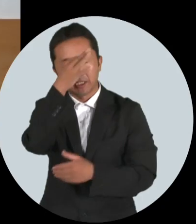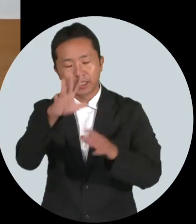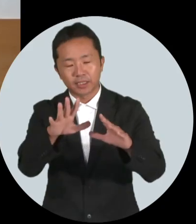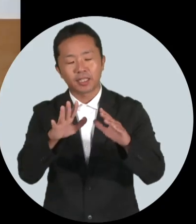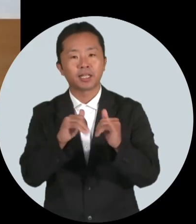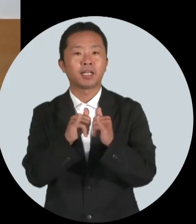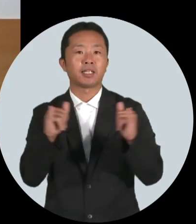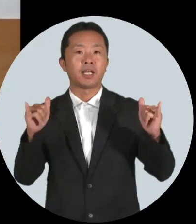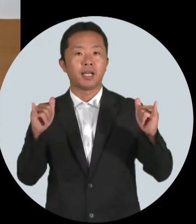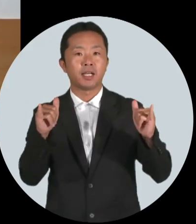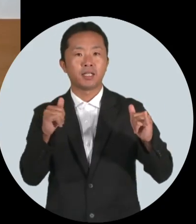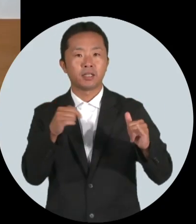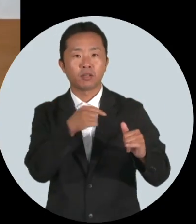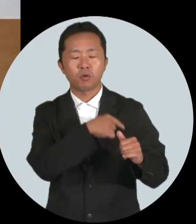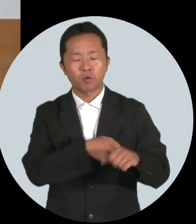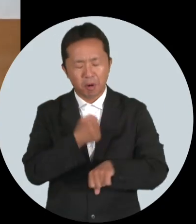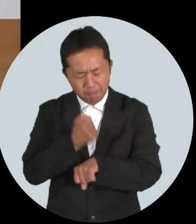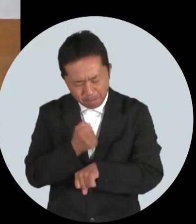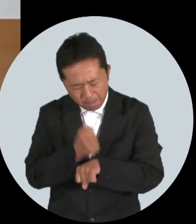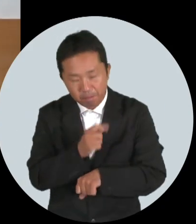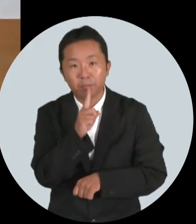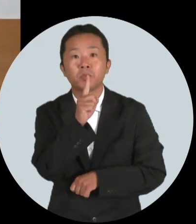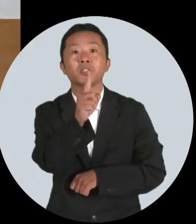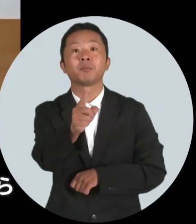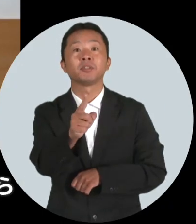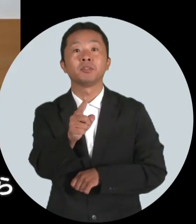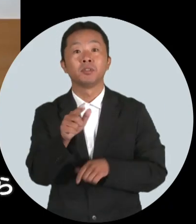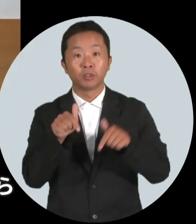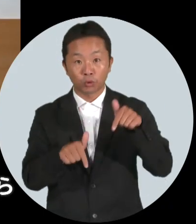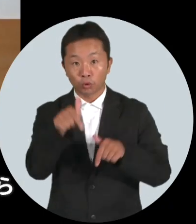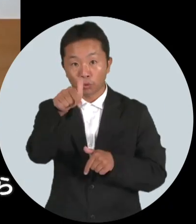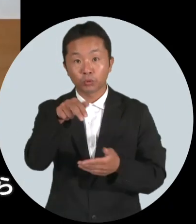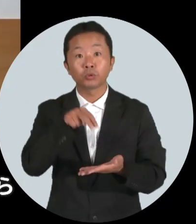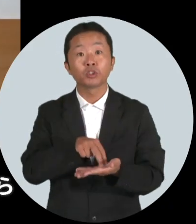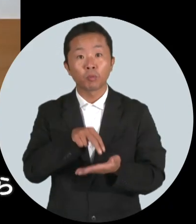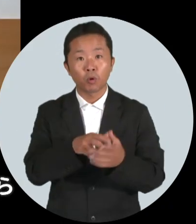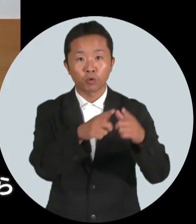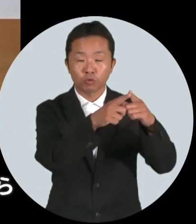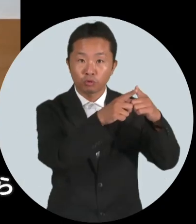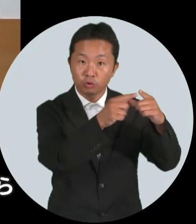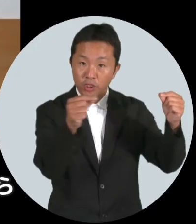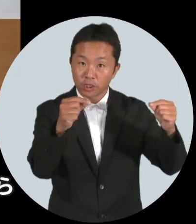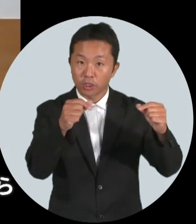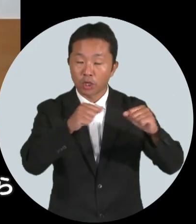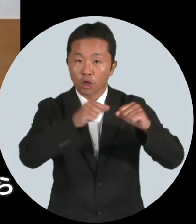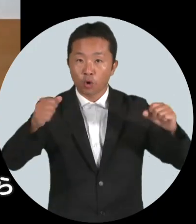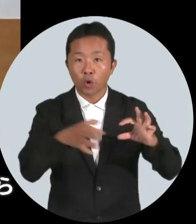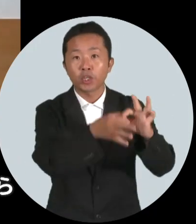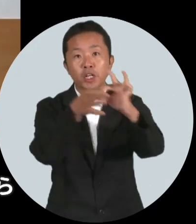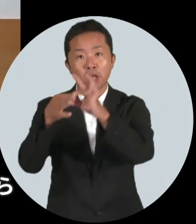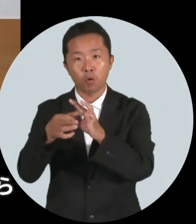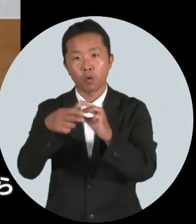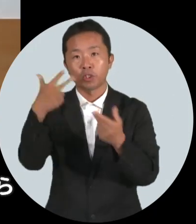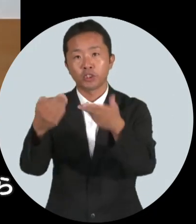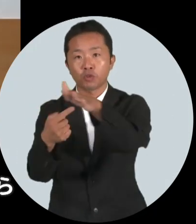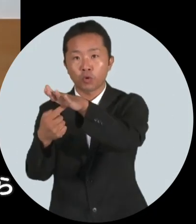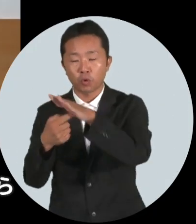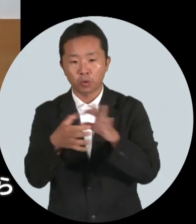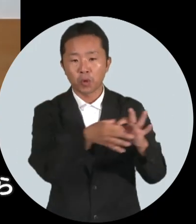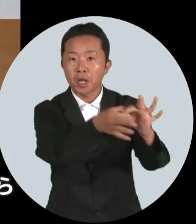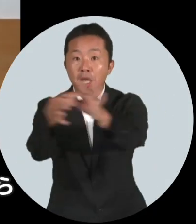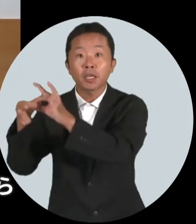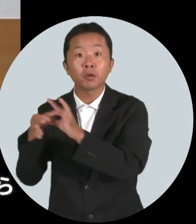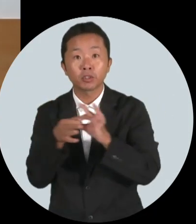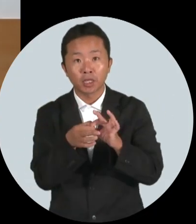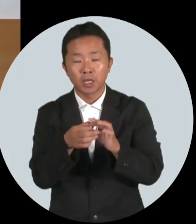ました方々に心からお見舞いを申し上げます。京都におきましては、国、関西広域連合、市町村とも連携し